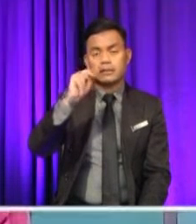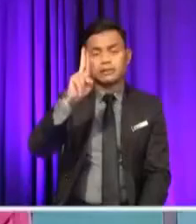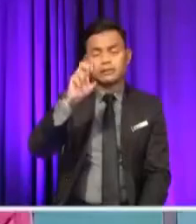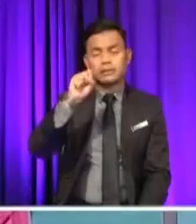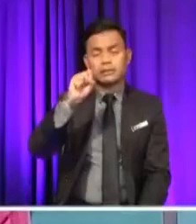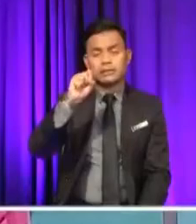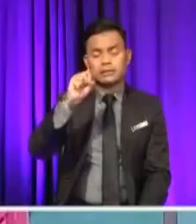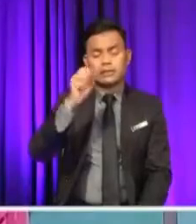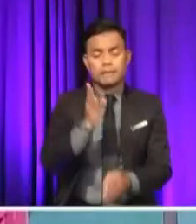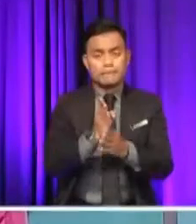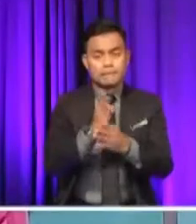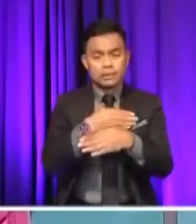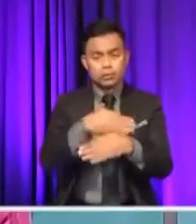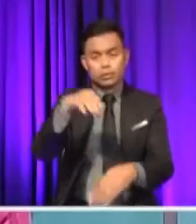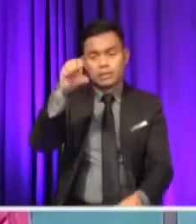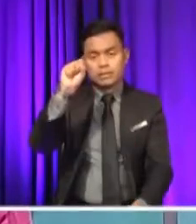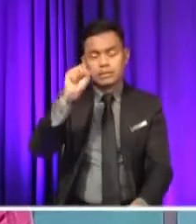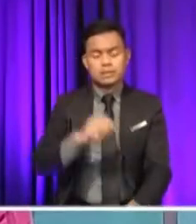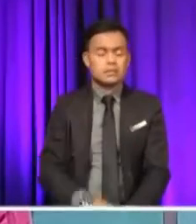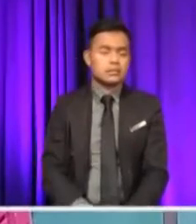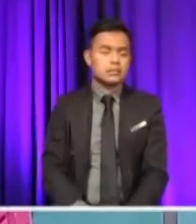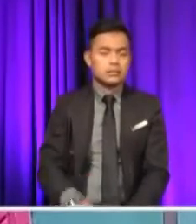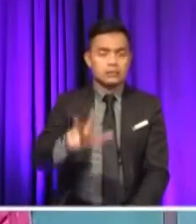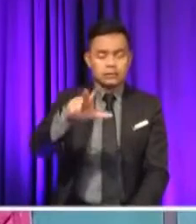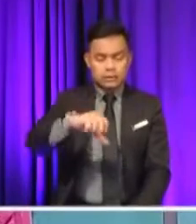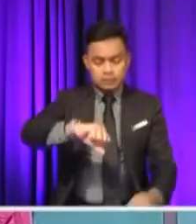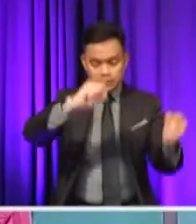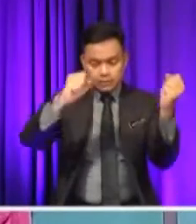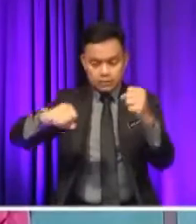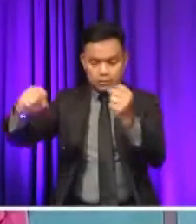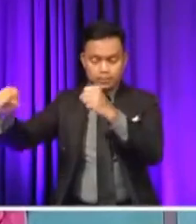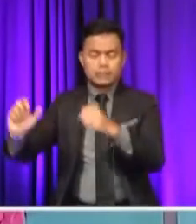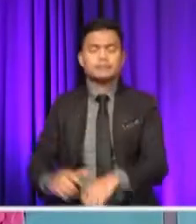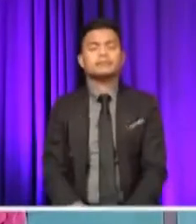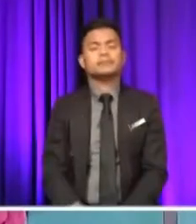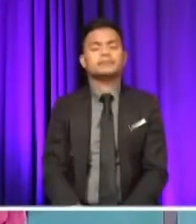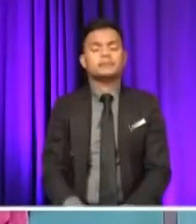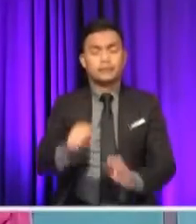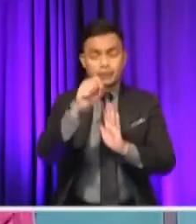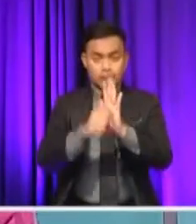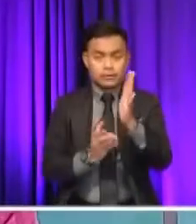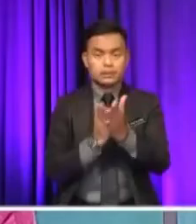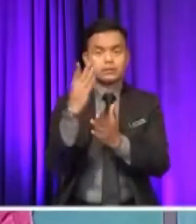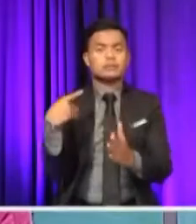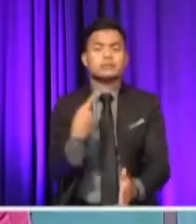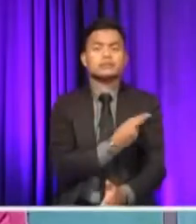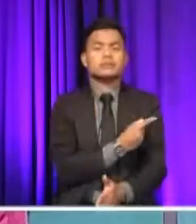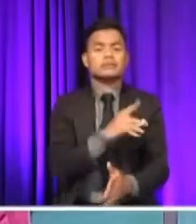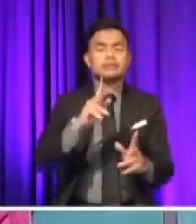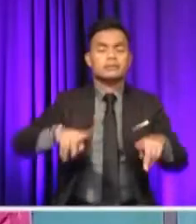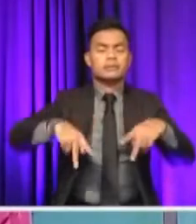tiga bentuk gelombang. Okey, seterusnya kita pergi kepada arus terus. Okey,